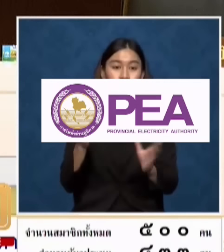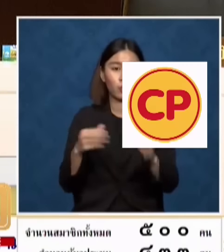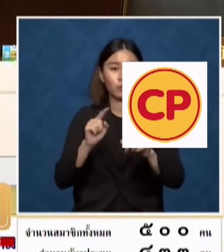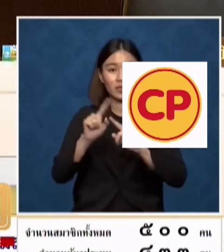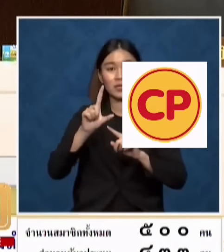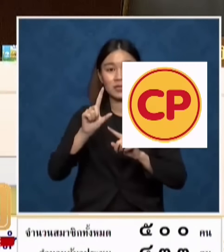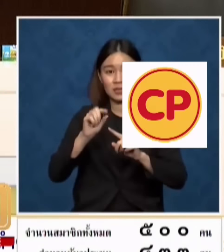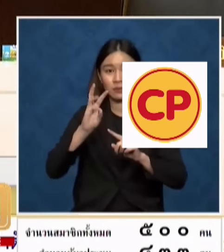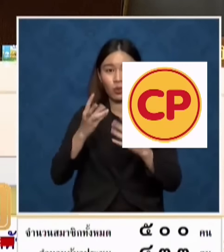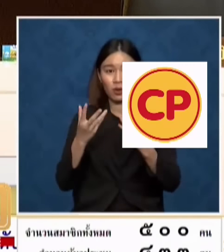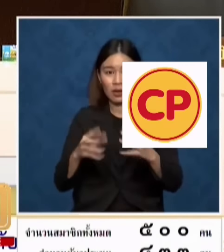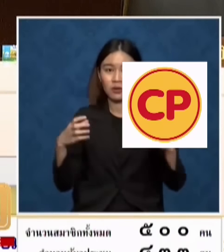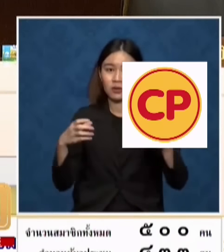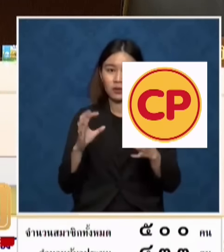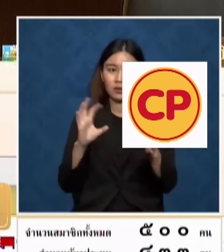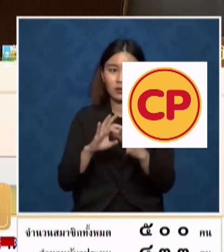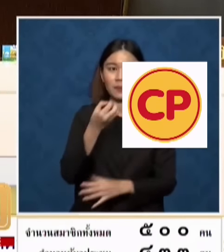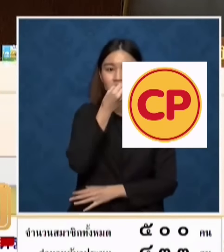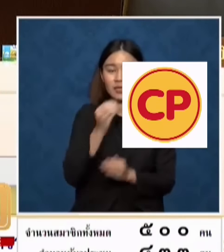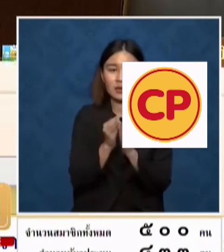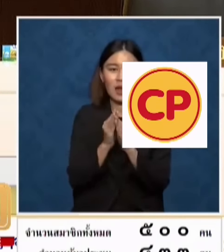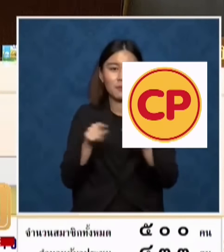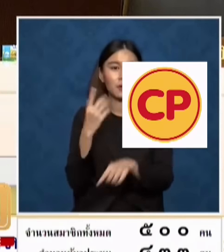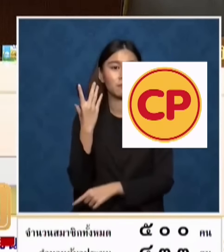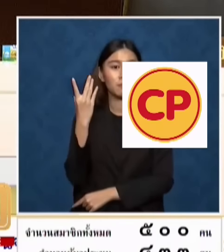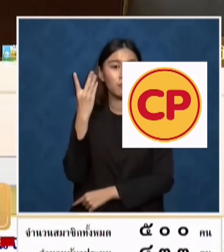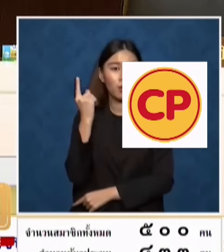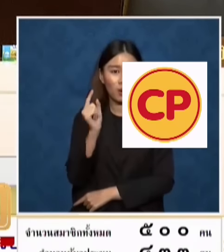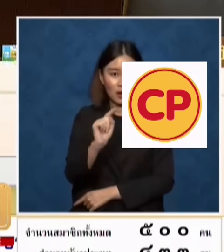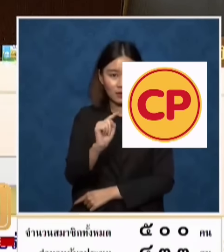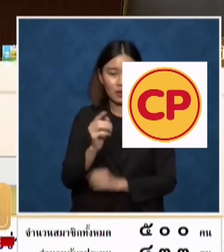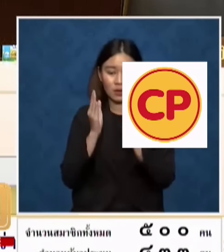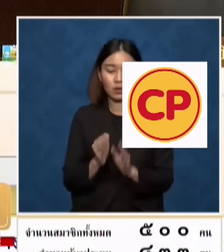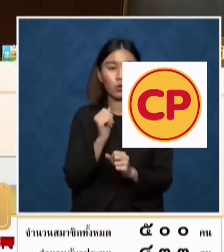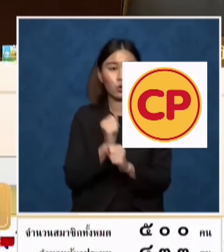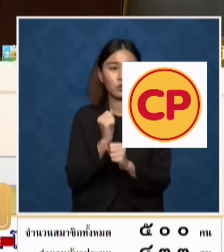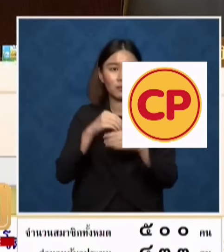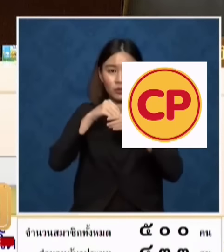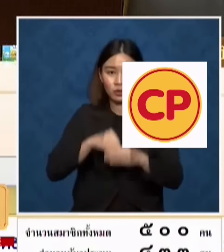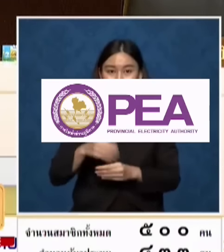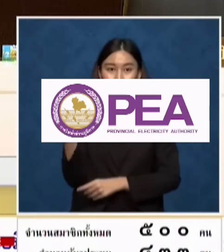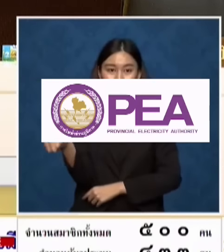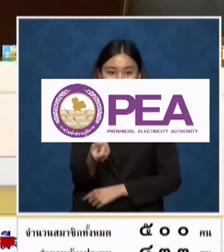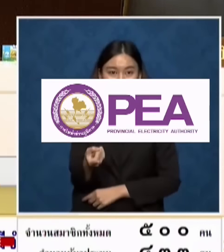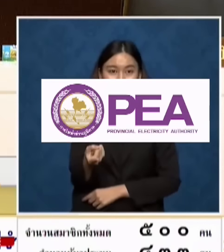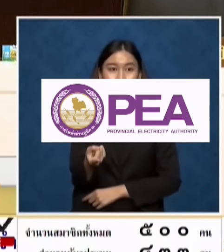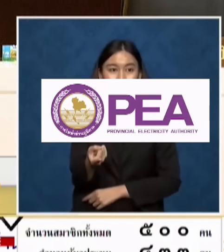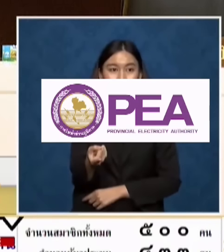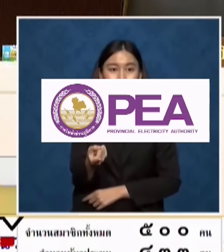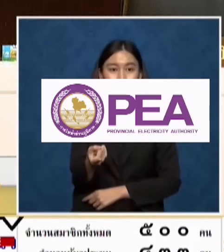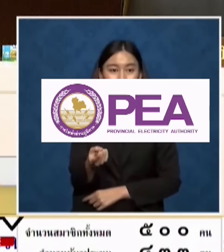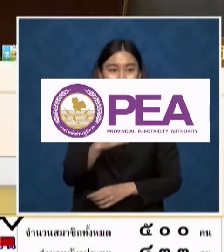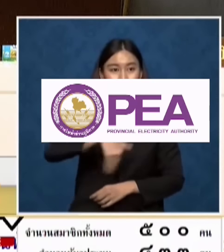นี่แหละค่ะก็เป็นอีกหนึ่งประเด็นที่น่าสนใจอันนี้ก็เรียกว่าเห็นภาพชัดเจนนะคะคุณหมอทศเองเนี่ยเขาก็เป็นคนที่อยู่ในรัฐสภ